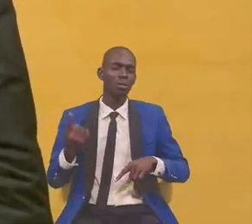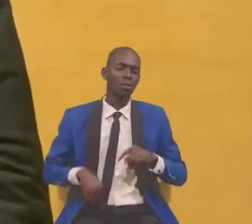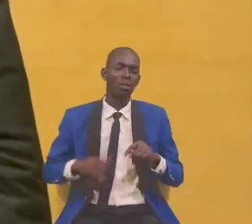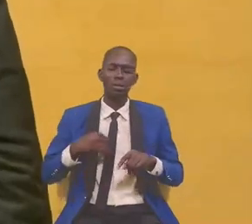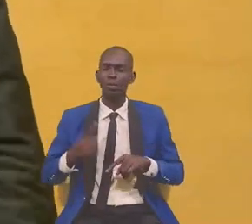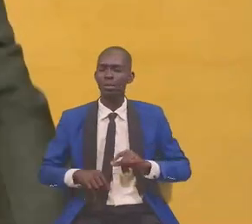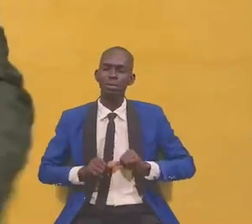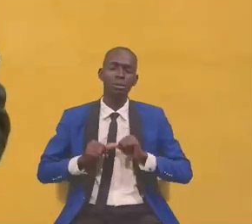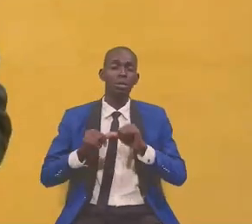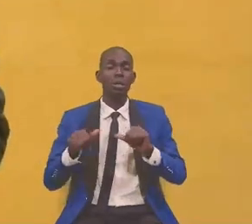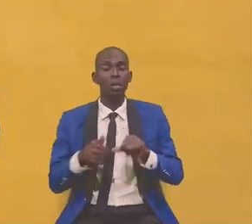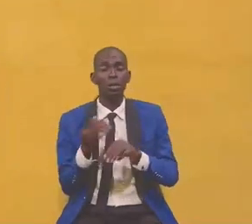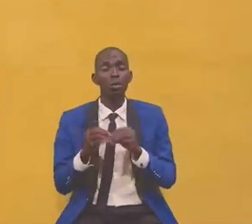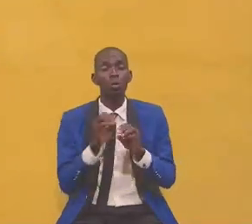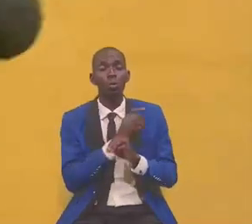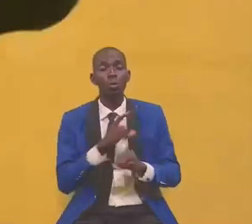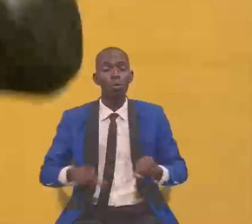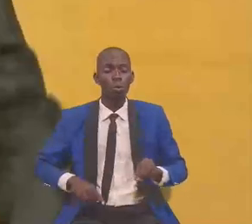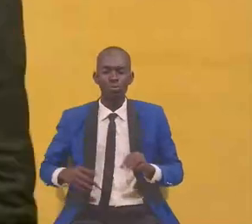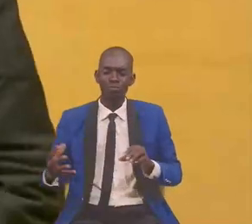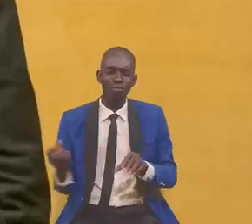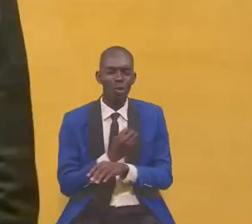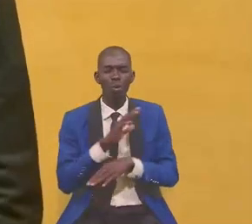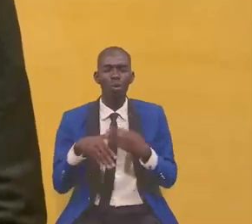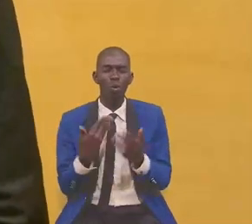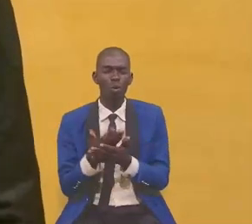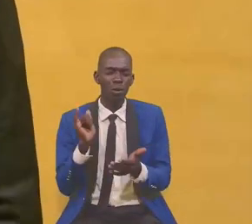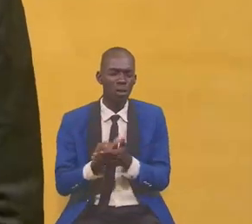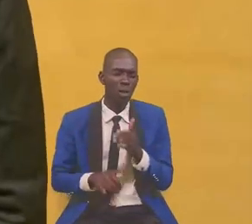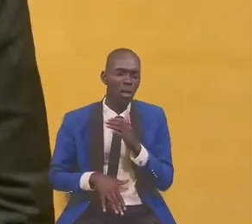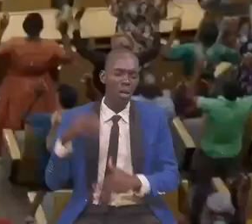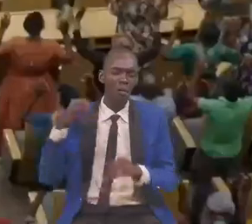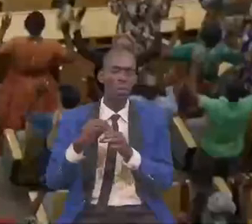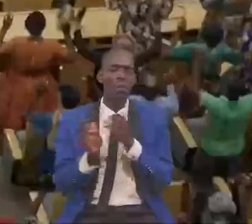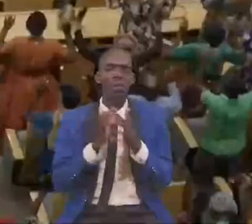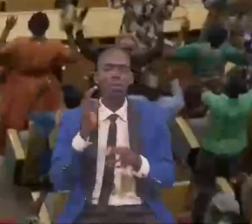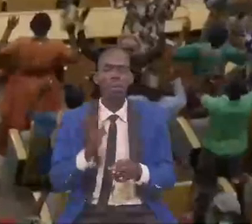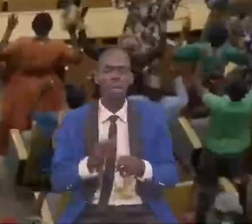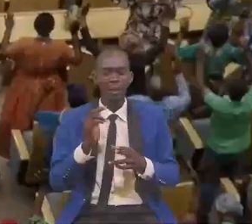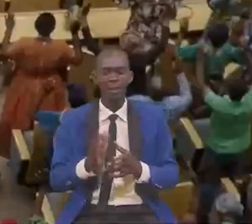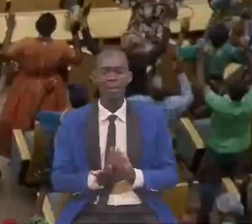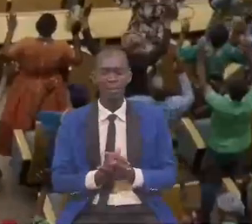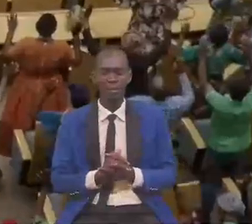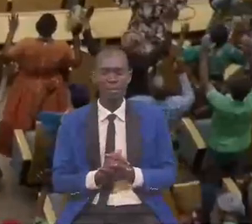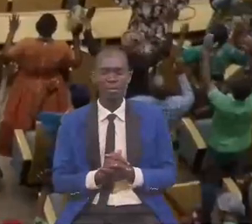évoluer. Seigneur, dessèche-les au nom de Jésus.